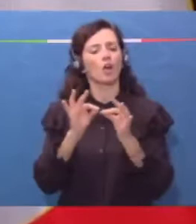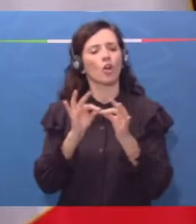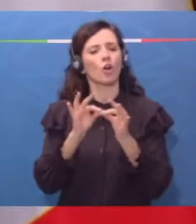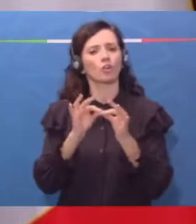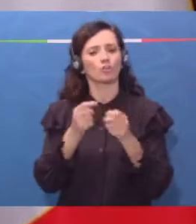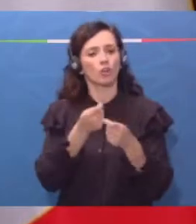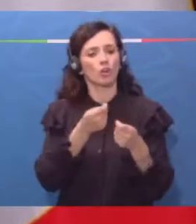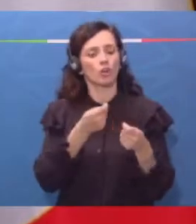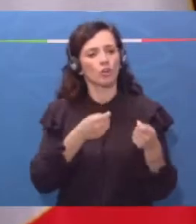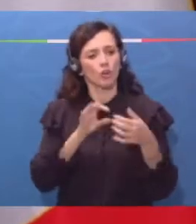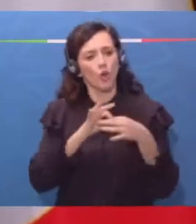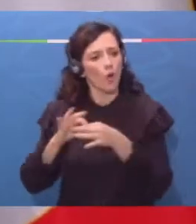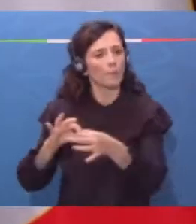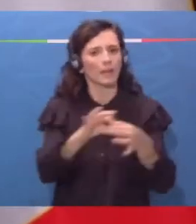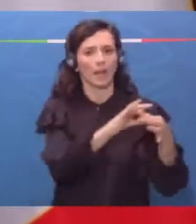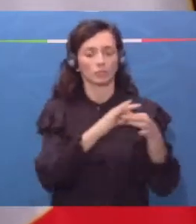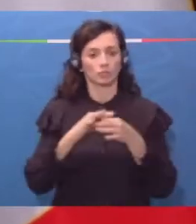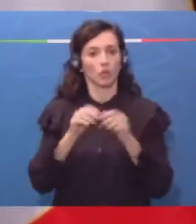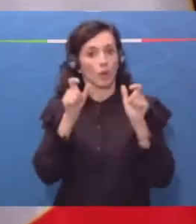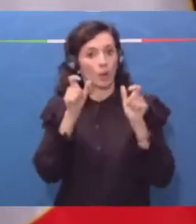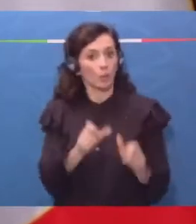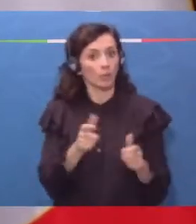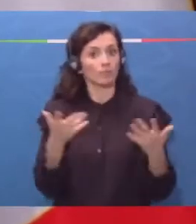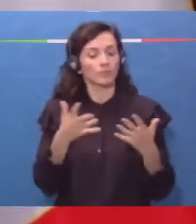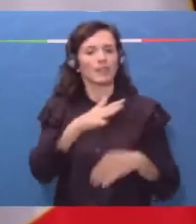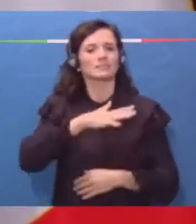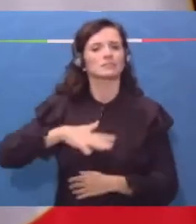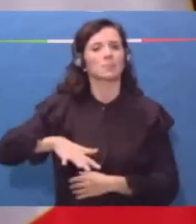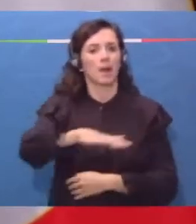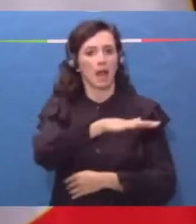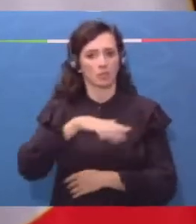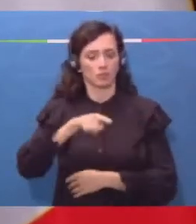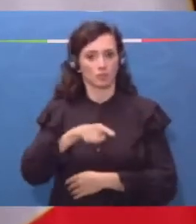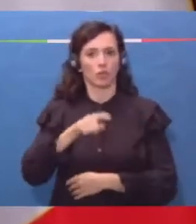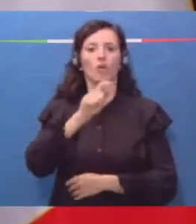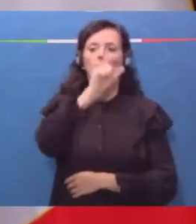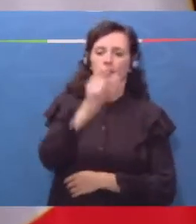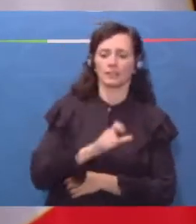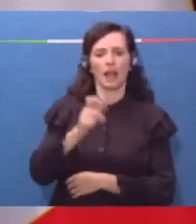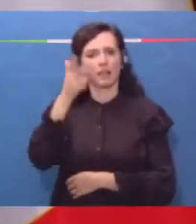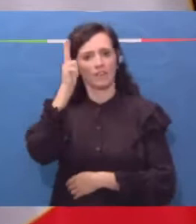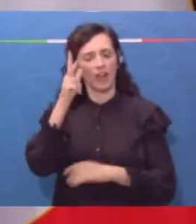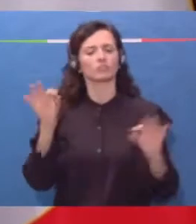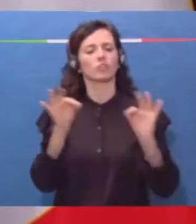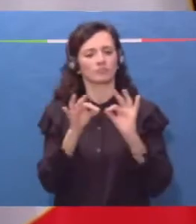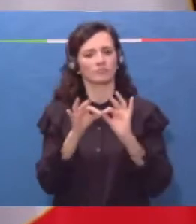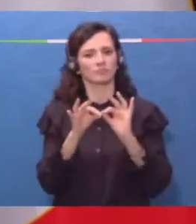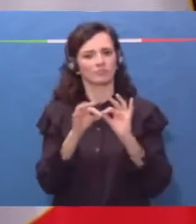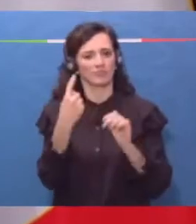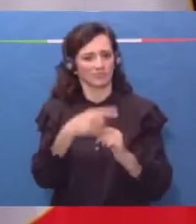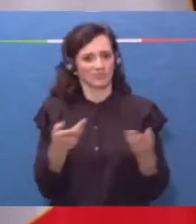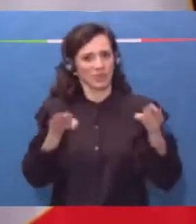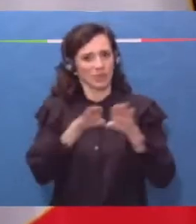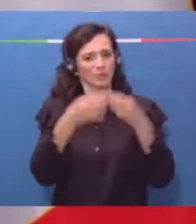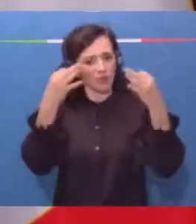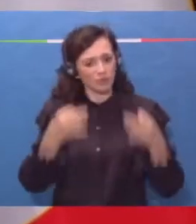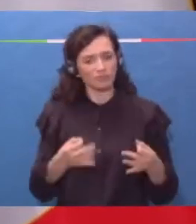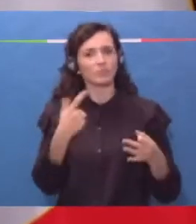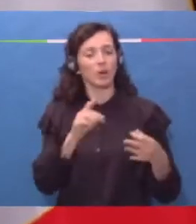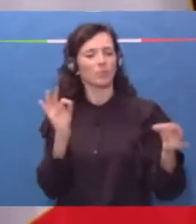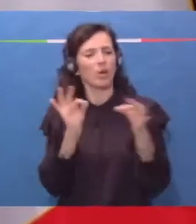spazio, in tema di spazio, tra l'Italia e la Francia. Anche quello è stato il frutto di un